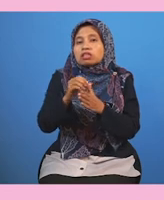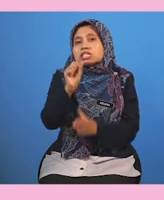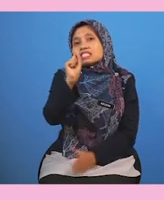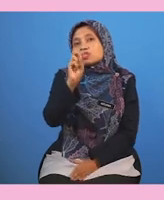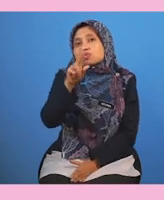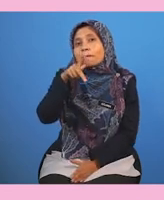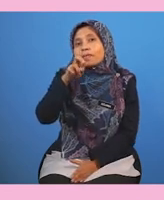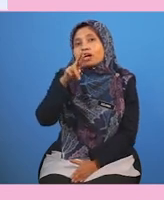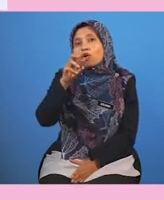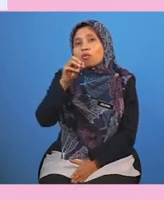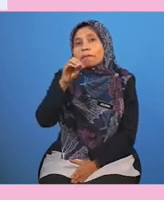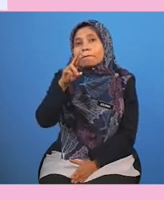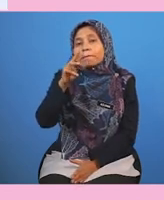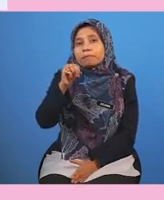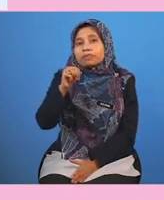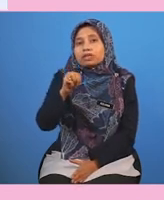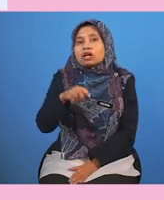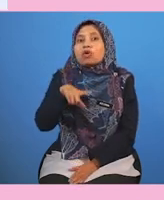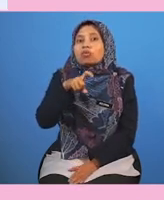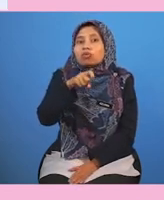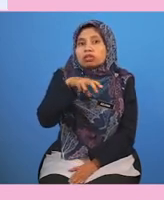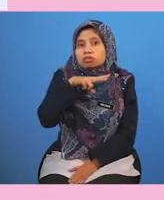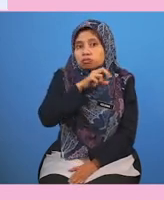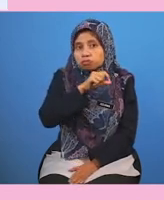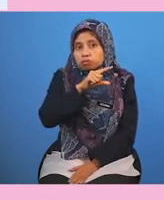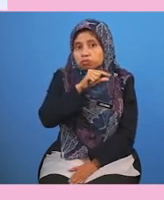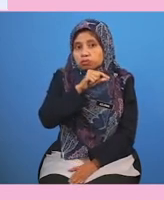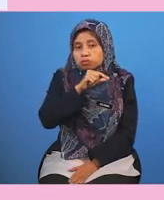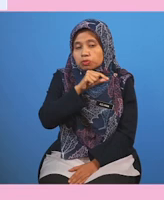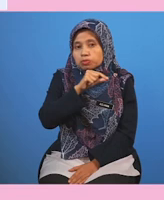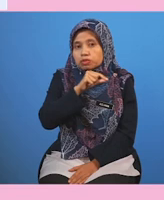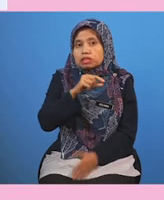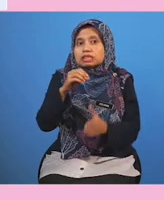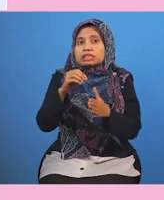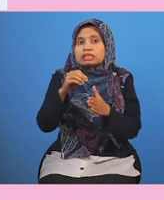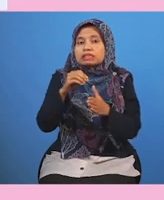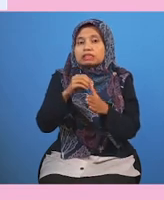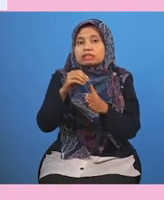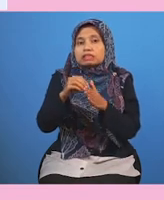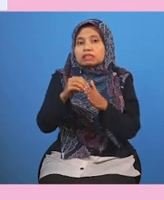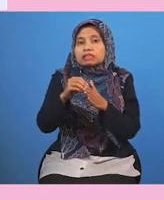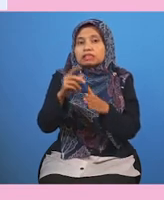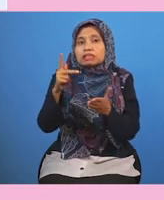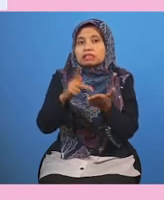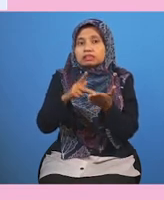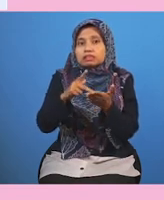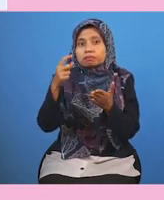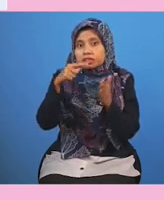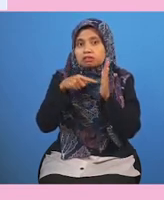superworm. Ulat burung juga dikenali sebagai mealworm atau yellowworm atau